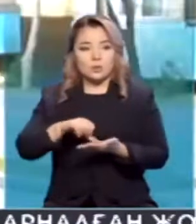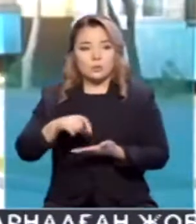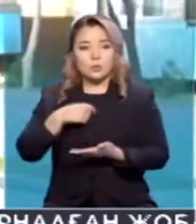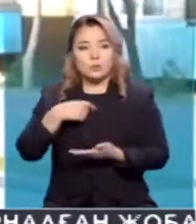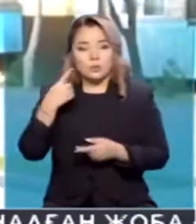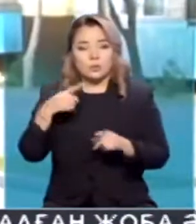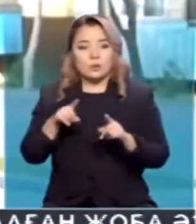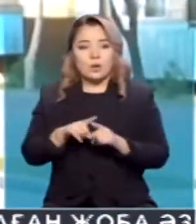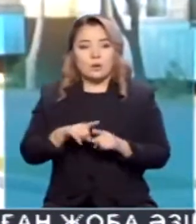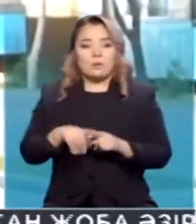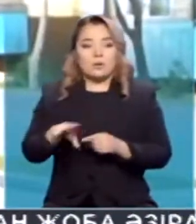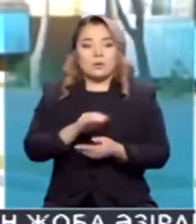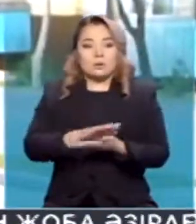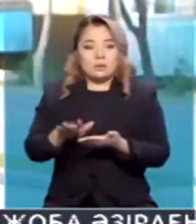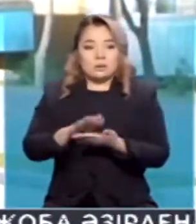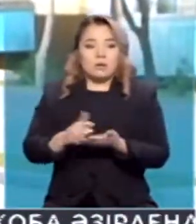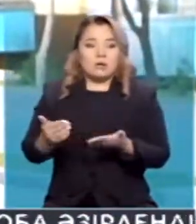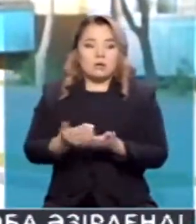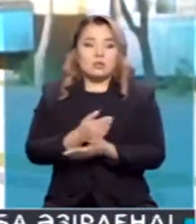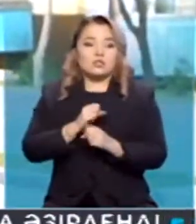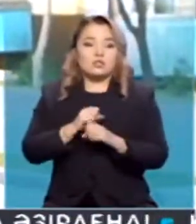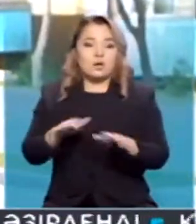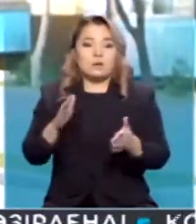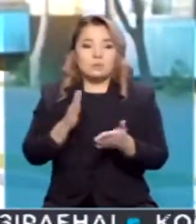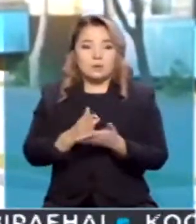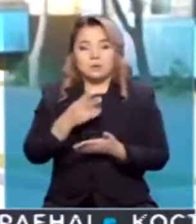ойлағанда. Tazalık bitsek artına kayta şaşılıp jatat.